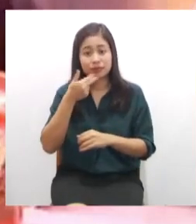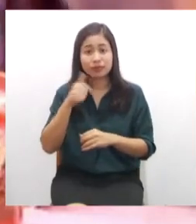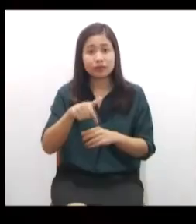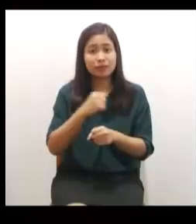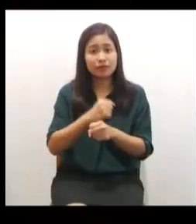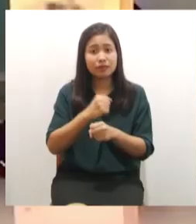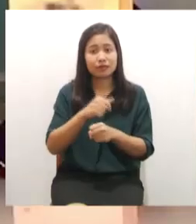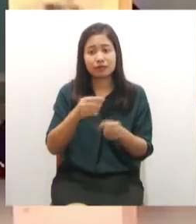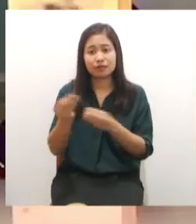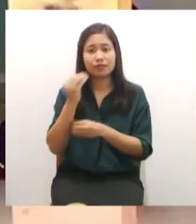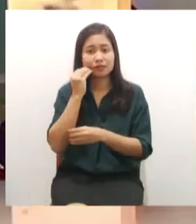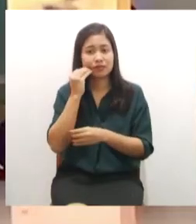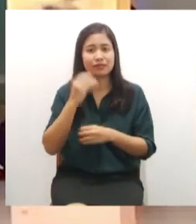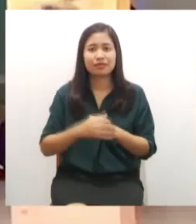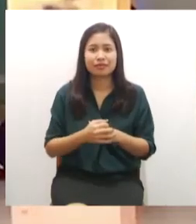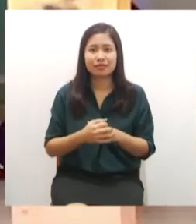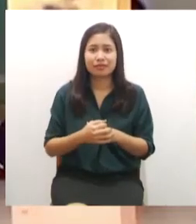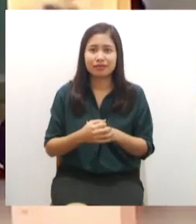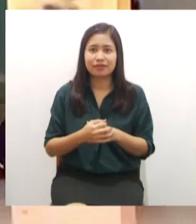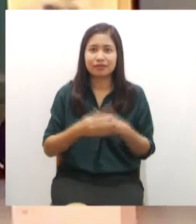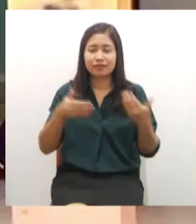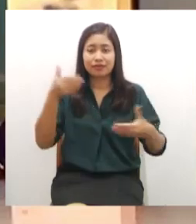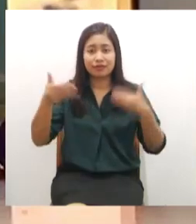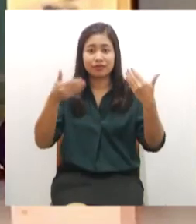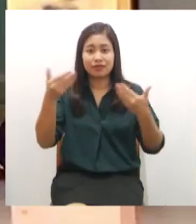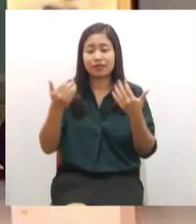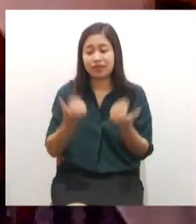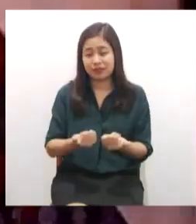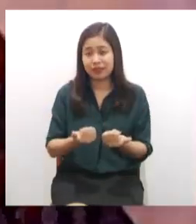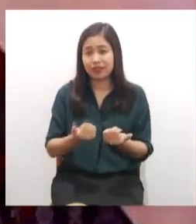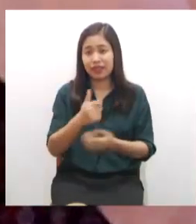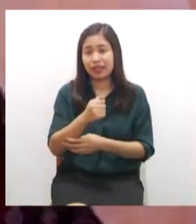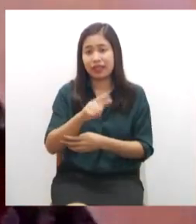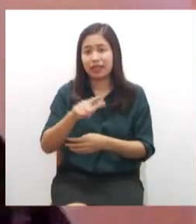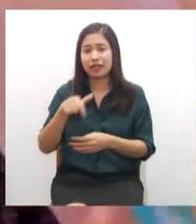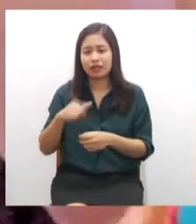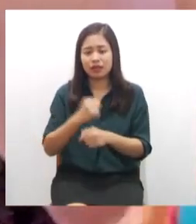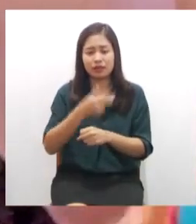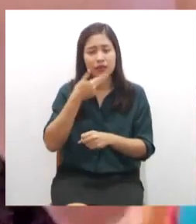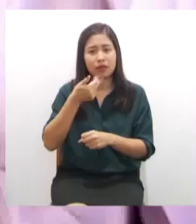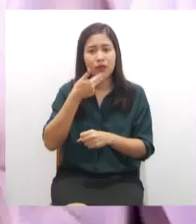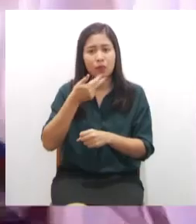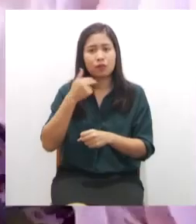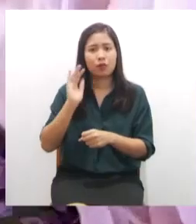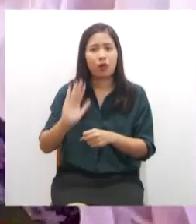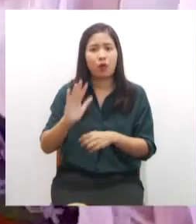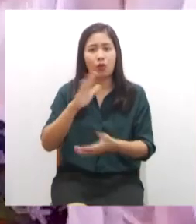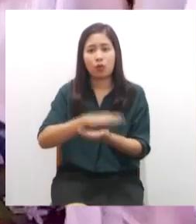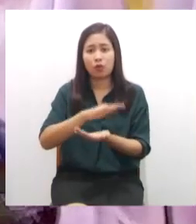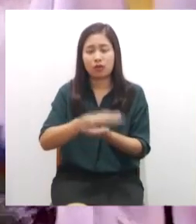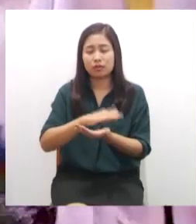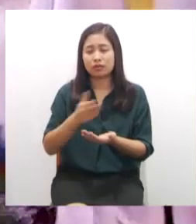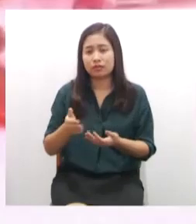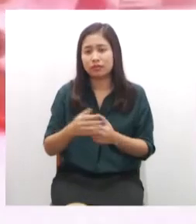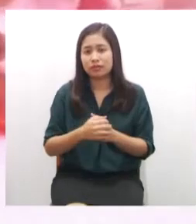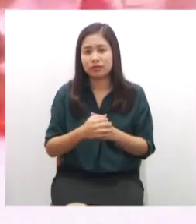านด้วย กิจกรรมลดเวลาเรียนเพิ่มเวลารู้ด้วยกับการทำขนมถั่วแผ่นของโรงเรียนพระราชประสงค์บ้านทราย